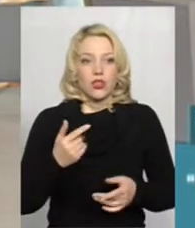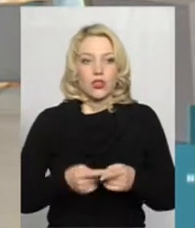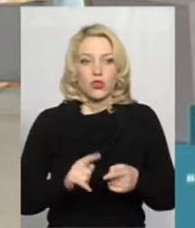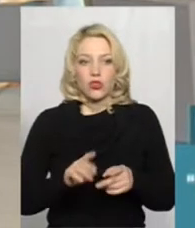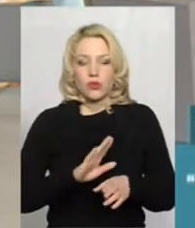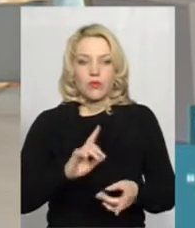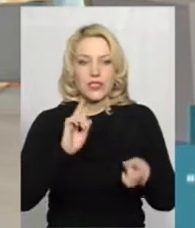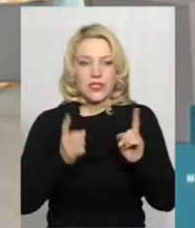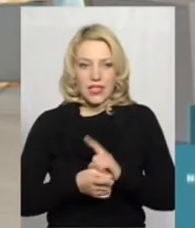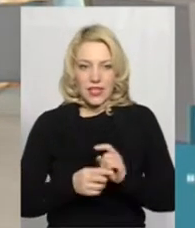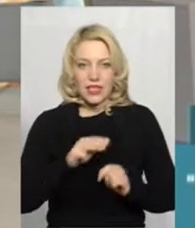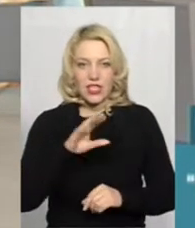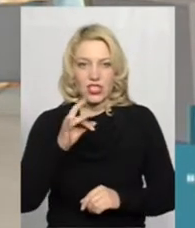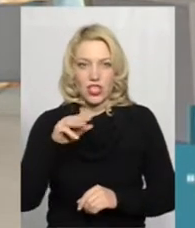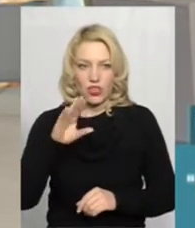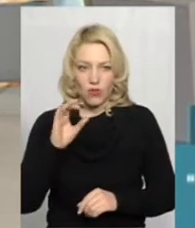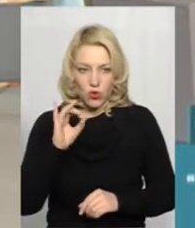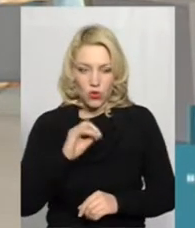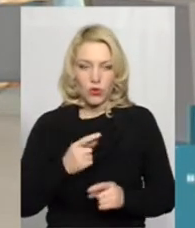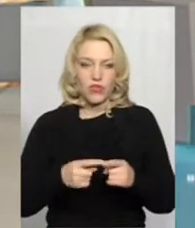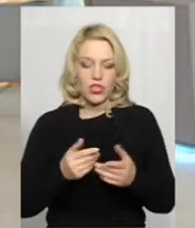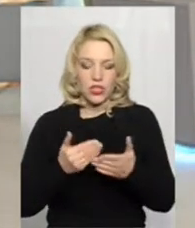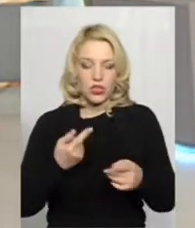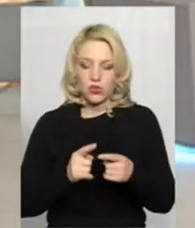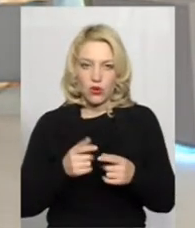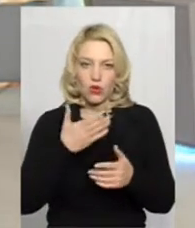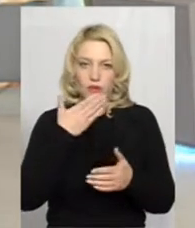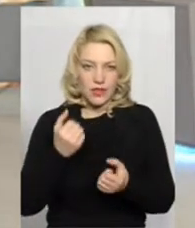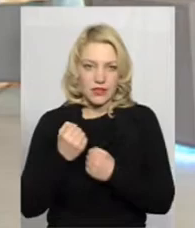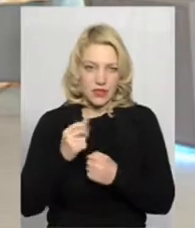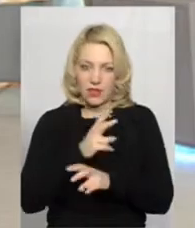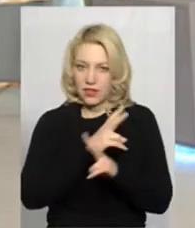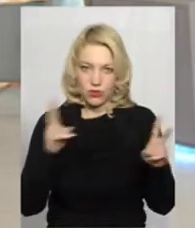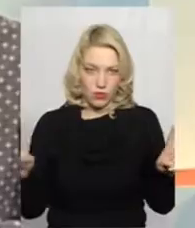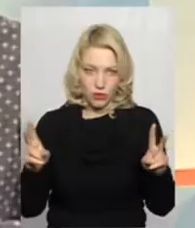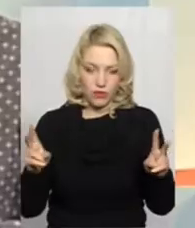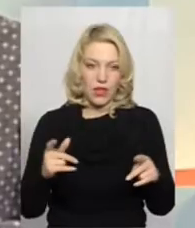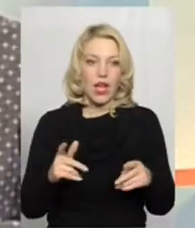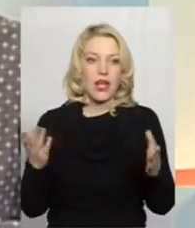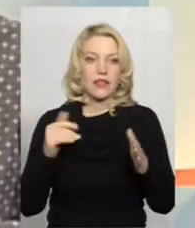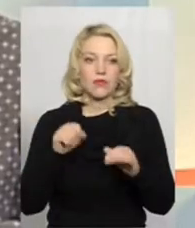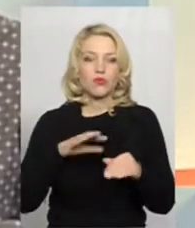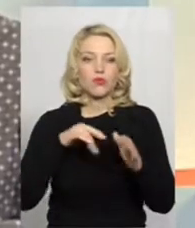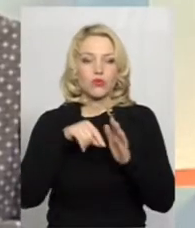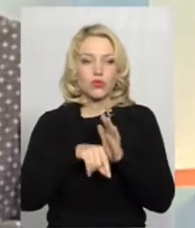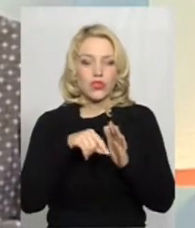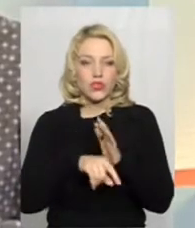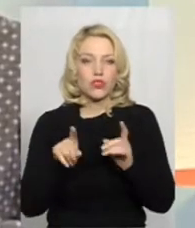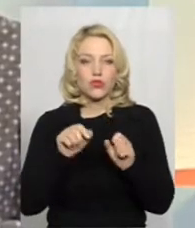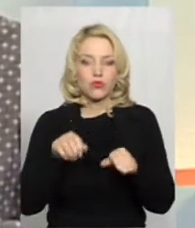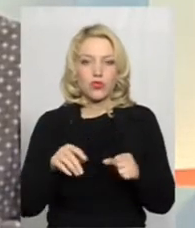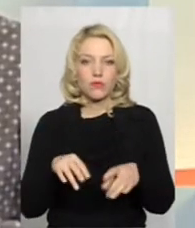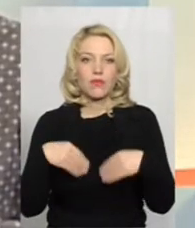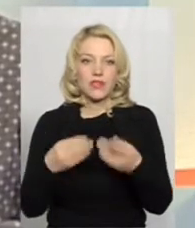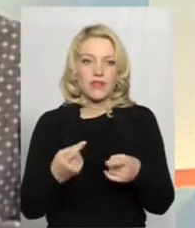не стати жертвою, не застрахований ніхто абсолютно. Які можуть бути ознаки або те, що може призвести до